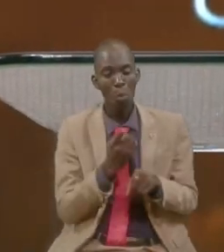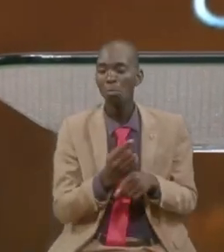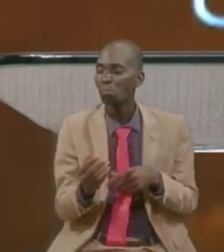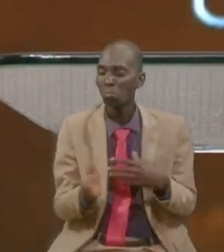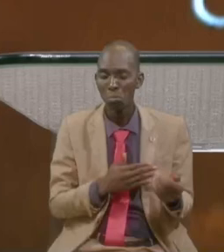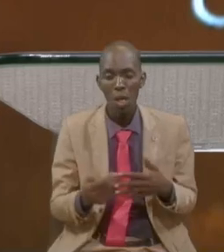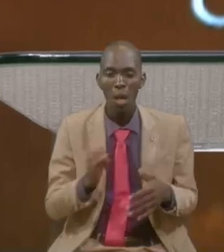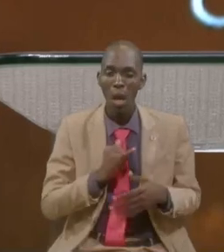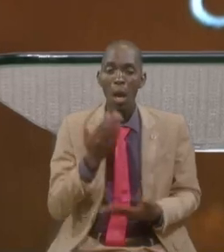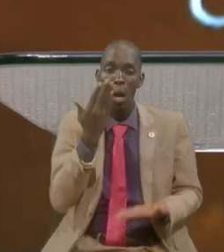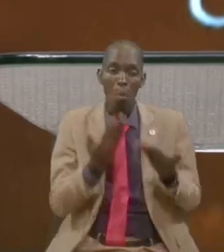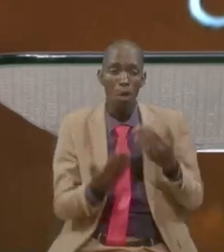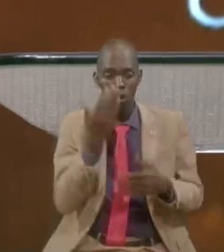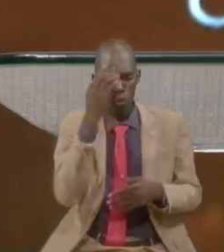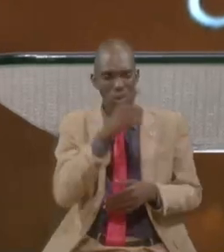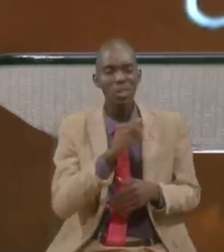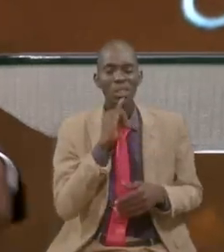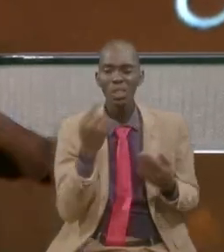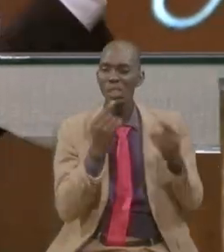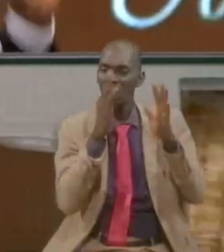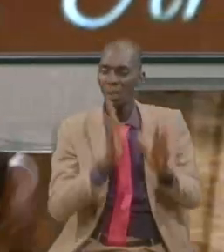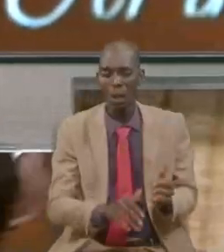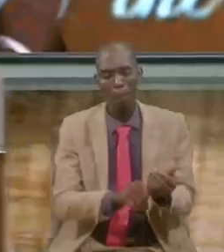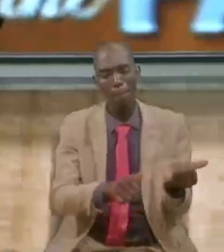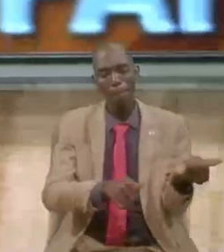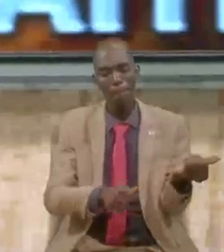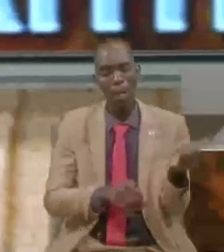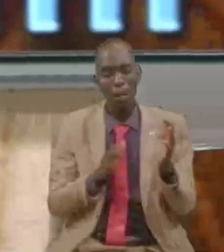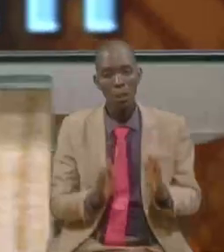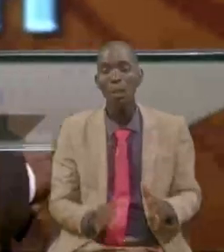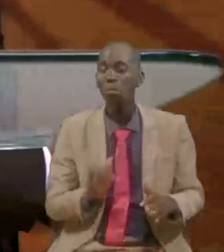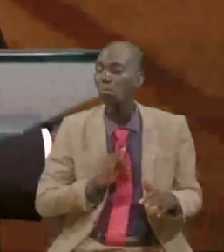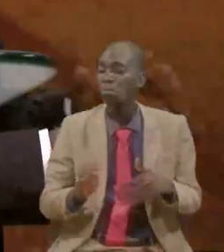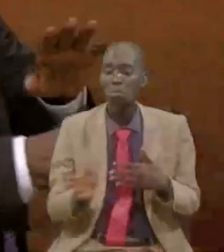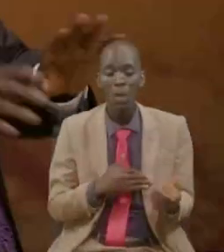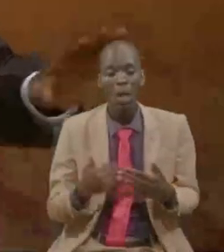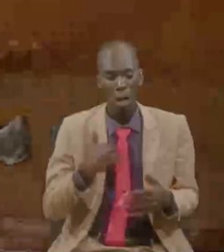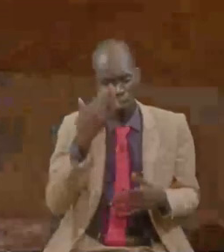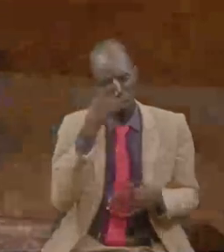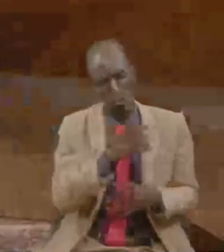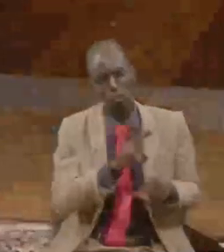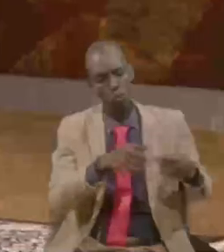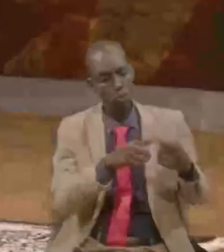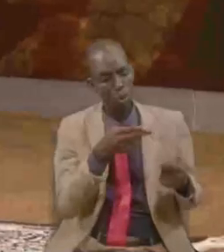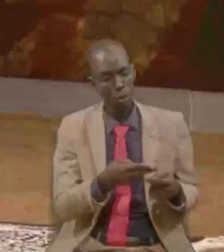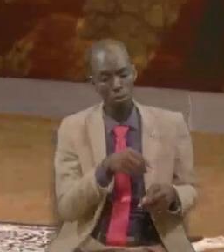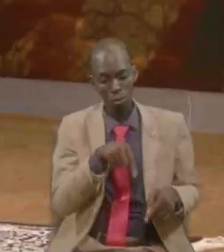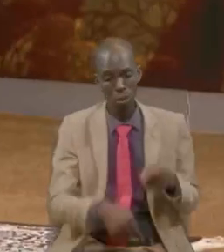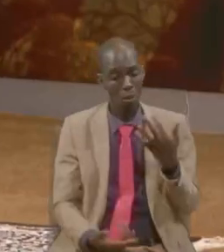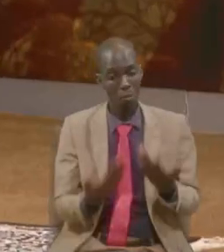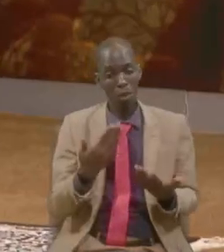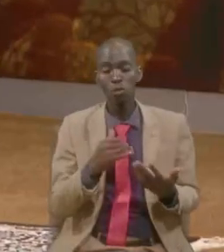que la personne a ses gars. Je sais qu'il est un rétrograde. Hein? Je sais qu'elle est en route pour l'enfer, peu